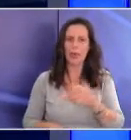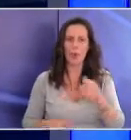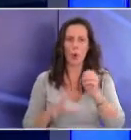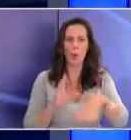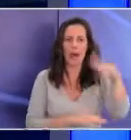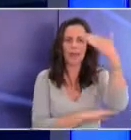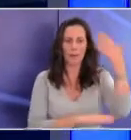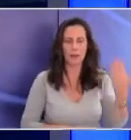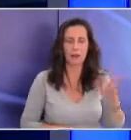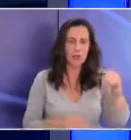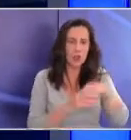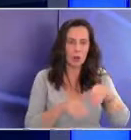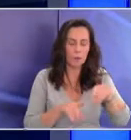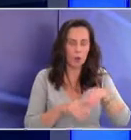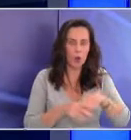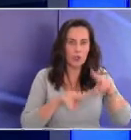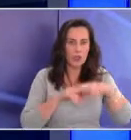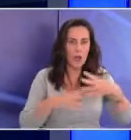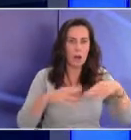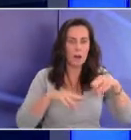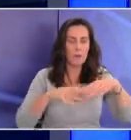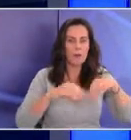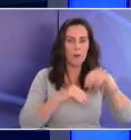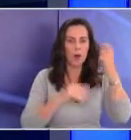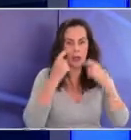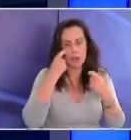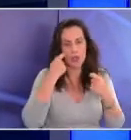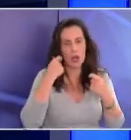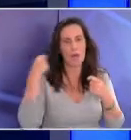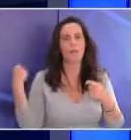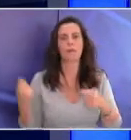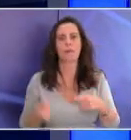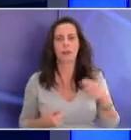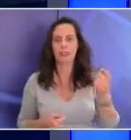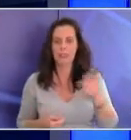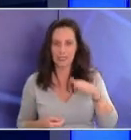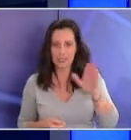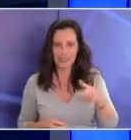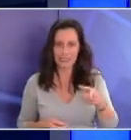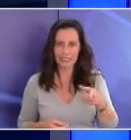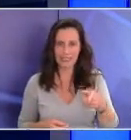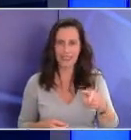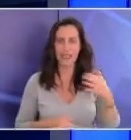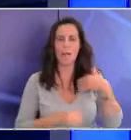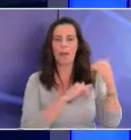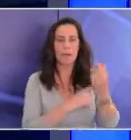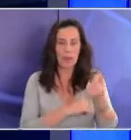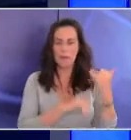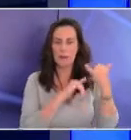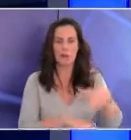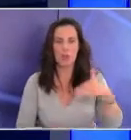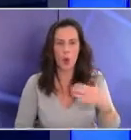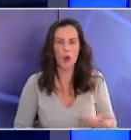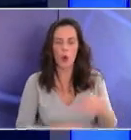שהכסף הזה מתגלגל בארגוני פשיעה, זאת הבעיה עוד לפני... זה הולך גם למקומות אחרים בארגוני פשיעה. זה לא רק הולך, הולך ליבוא זונות, סליחה, זה הולך